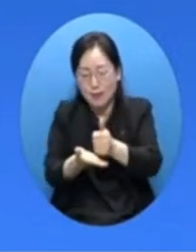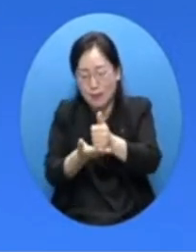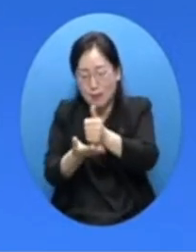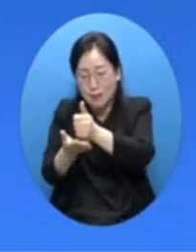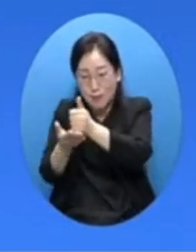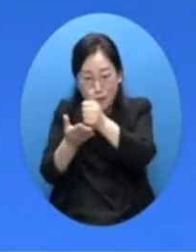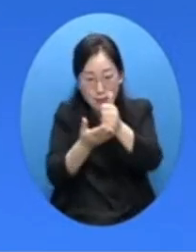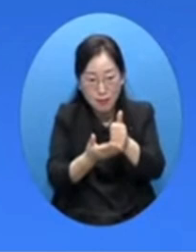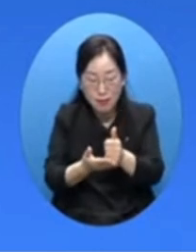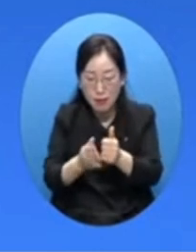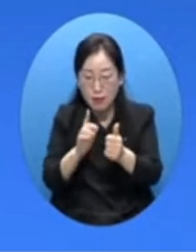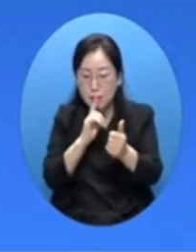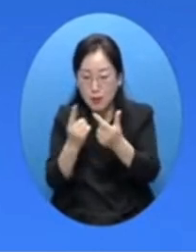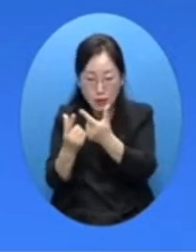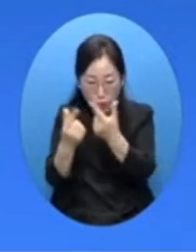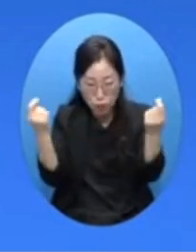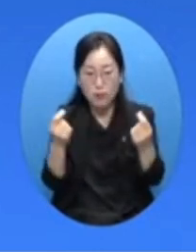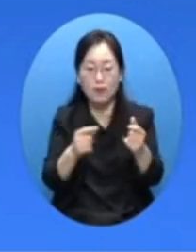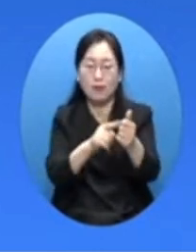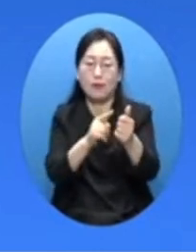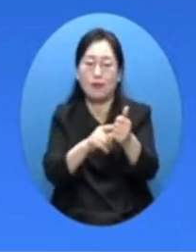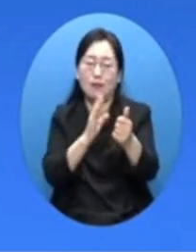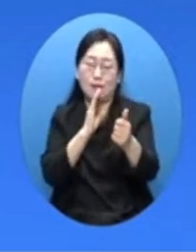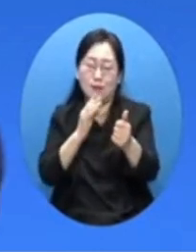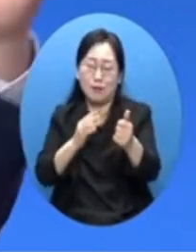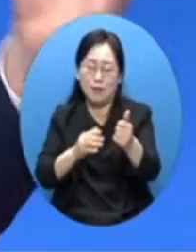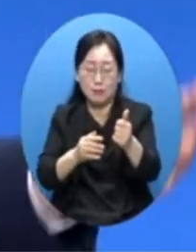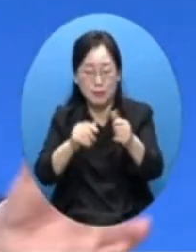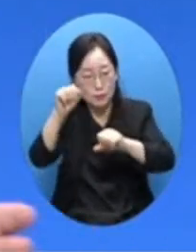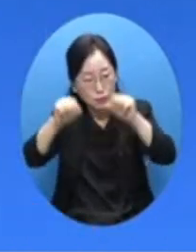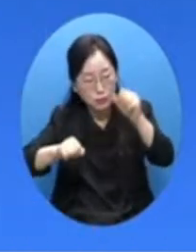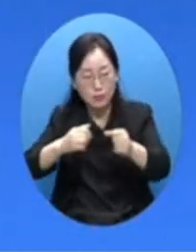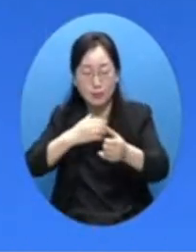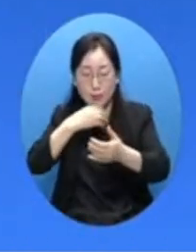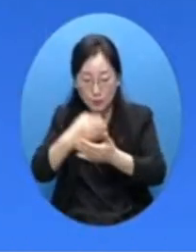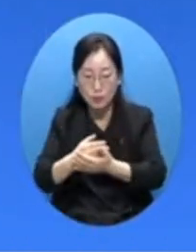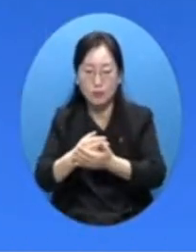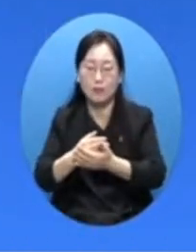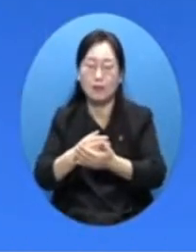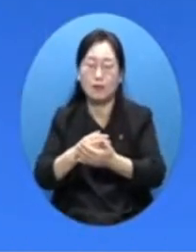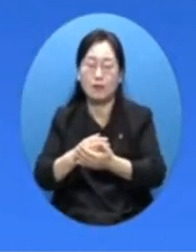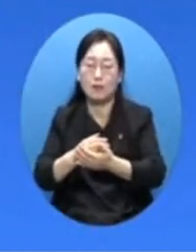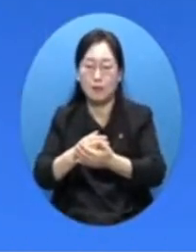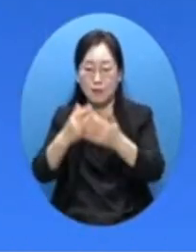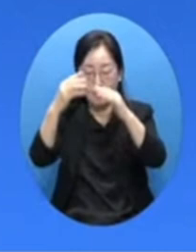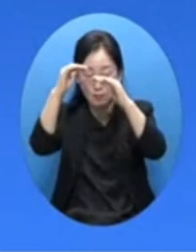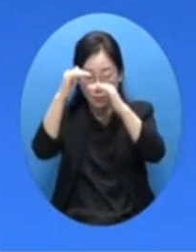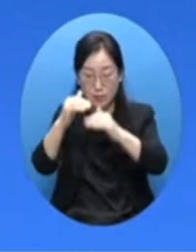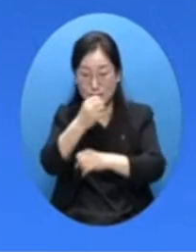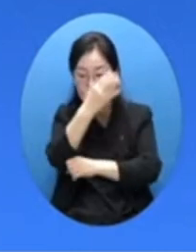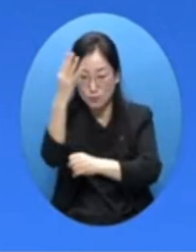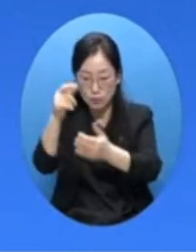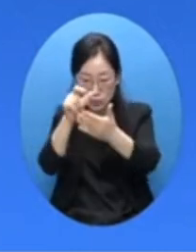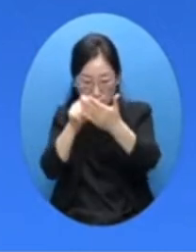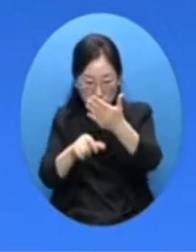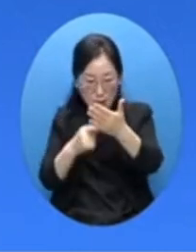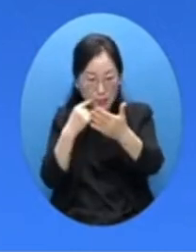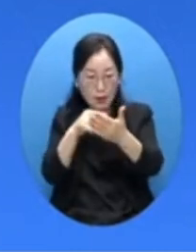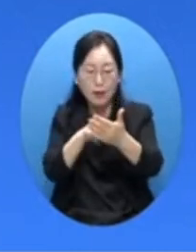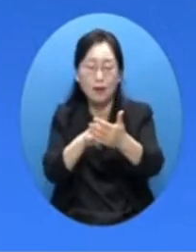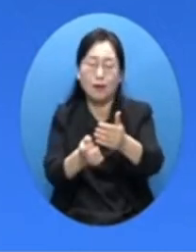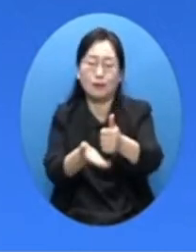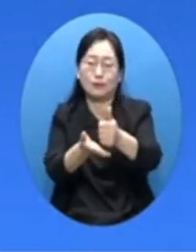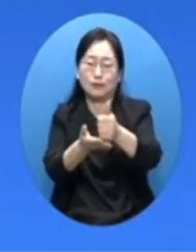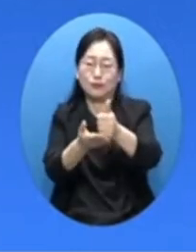기사가 하나도 없었습니다. 모두가 다 이분을 취재하다 감동을 받았고 이분을 보도한 모든 내용 속에서 이분을